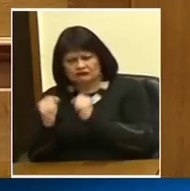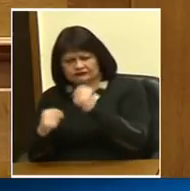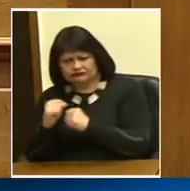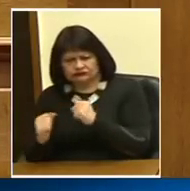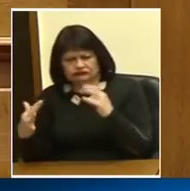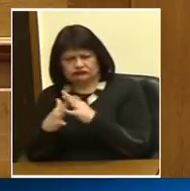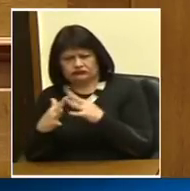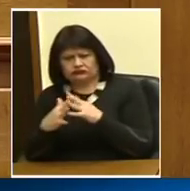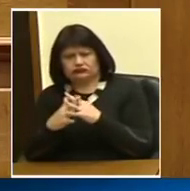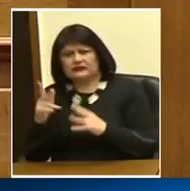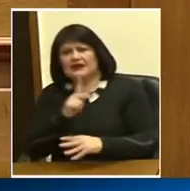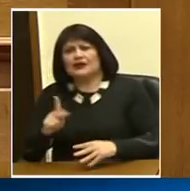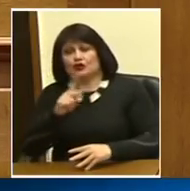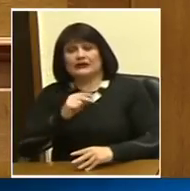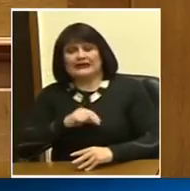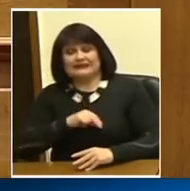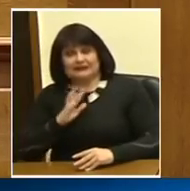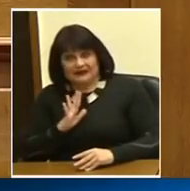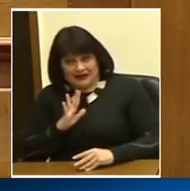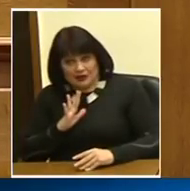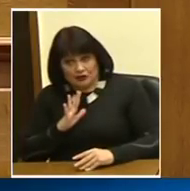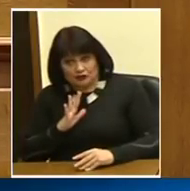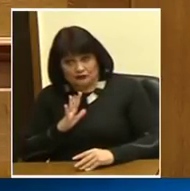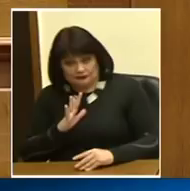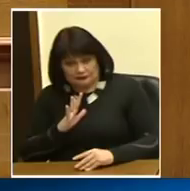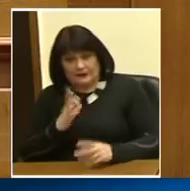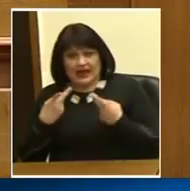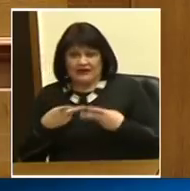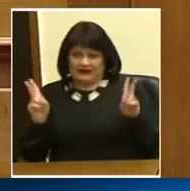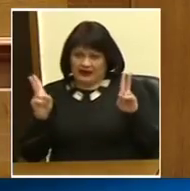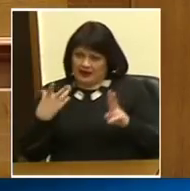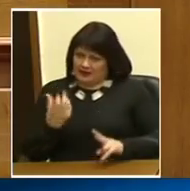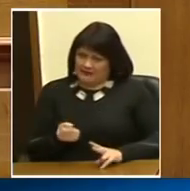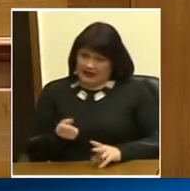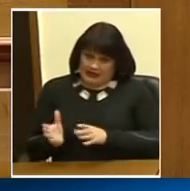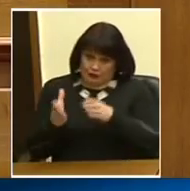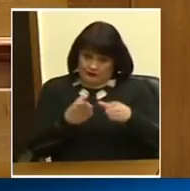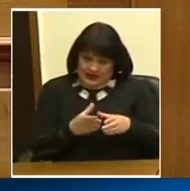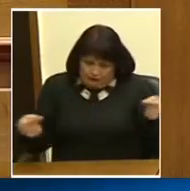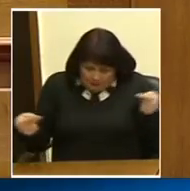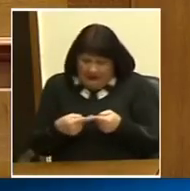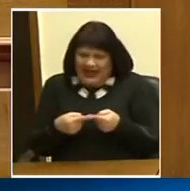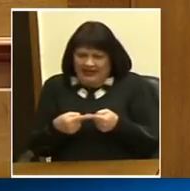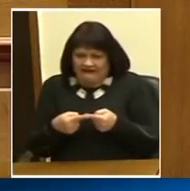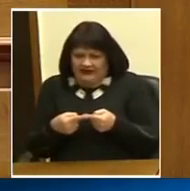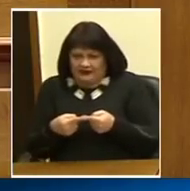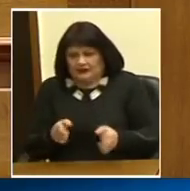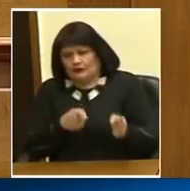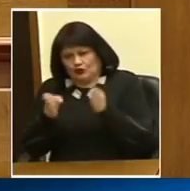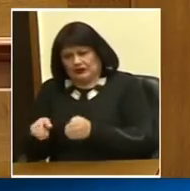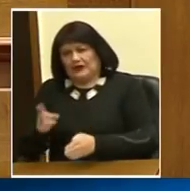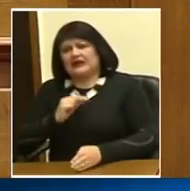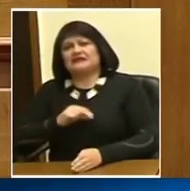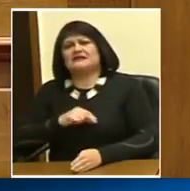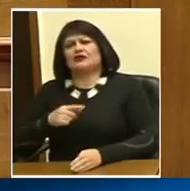της κοινωνίας συμφέροντος προς συντήρηση της ελευθερίας, από τη μια μεριά, και του συμφέροντος των